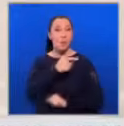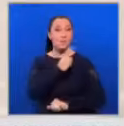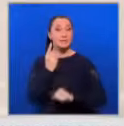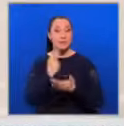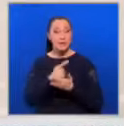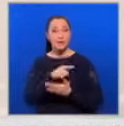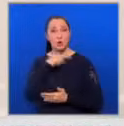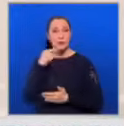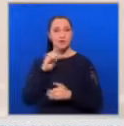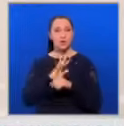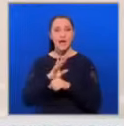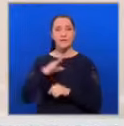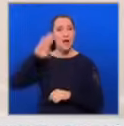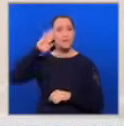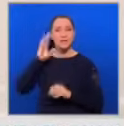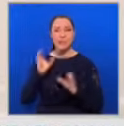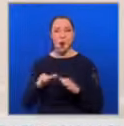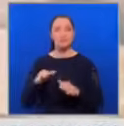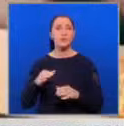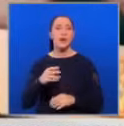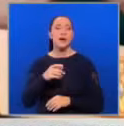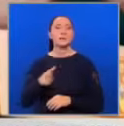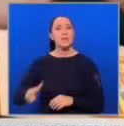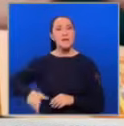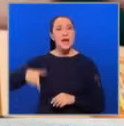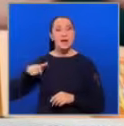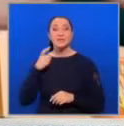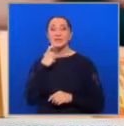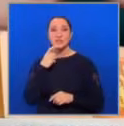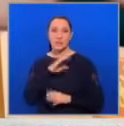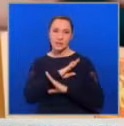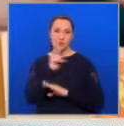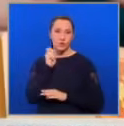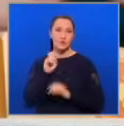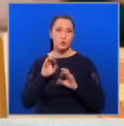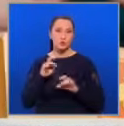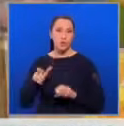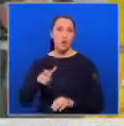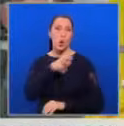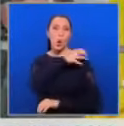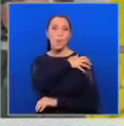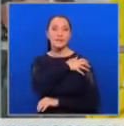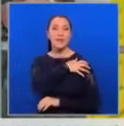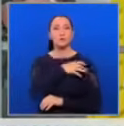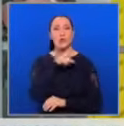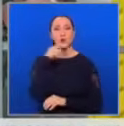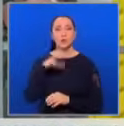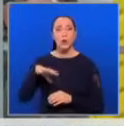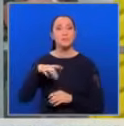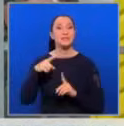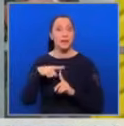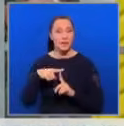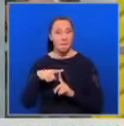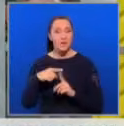14-ти армейски корпус генерал владимир завадски е загинал в украйна съобщи губернаторът на руската воронежка област телеграм от